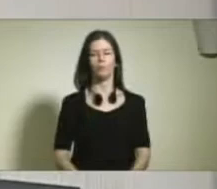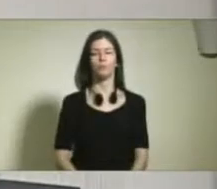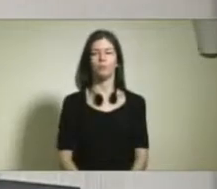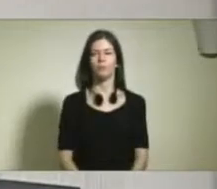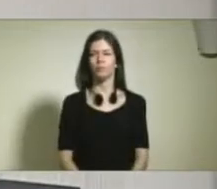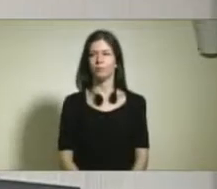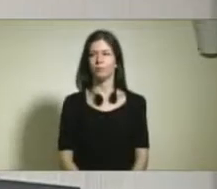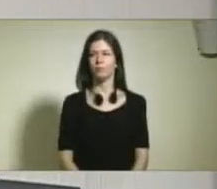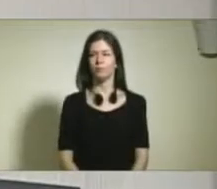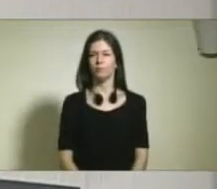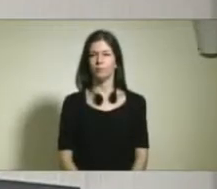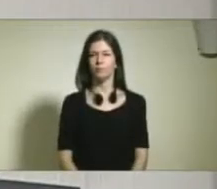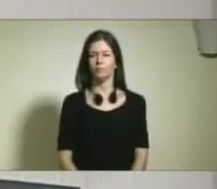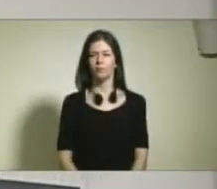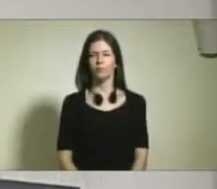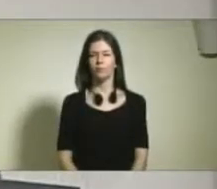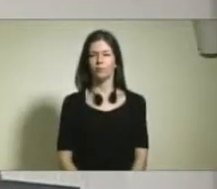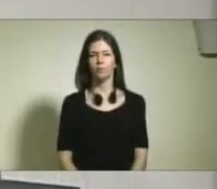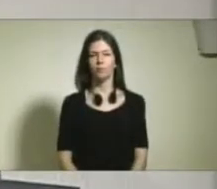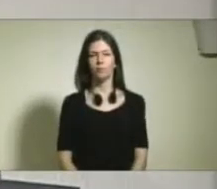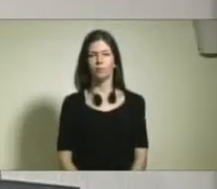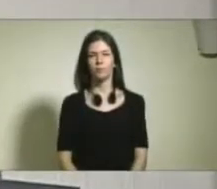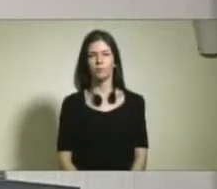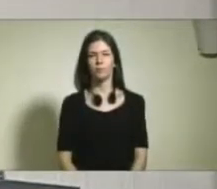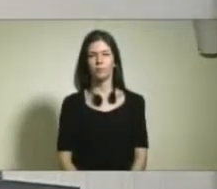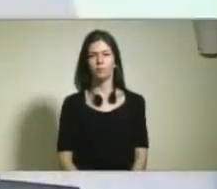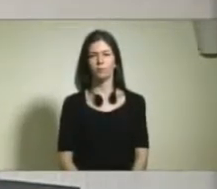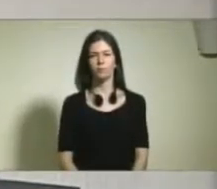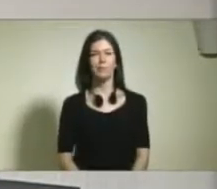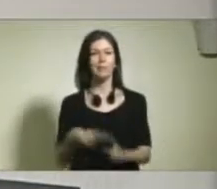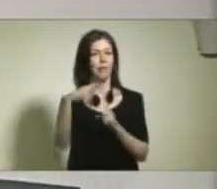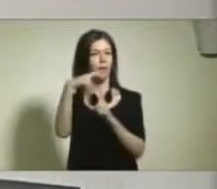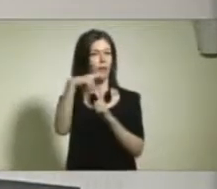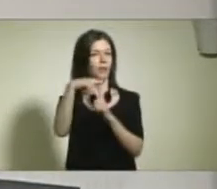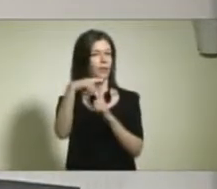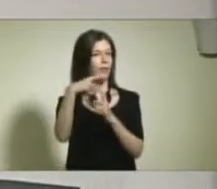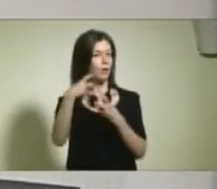So we have a small problem. Technical problem. Oui, technical problem.